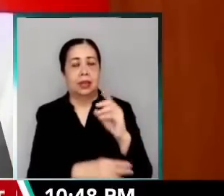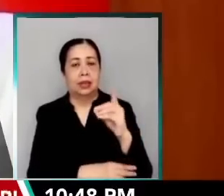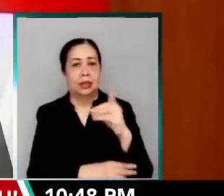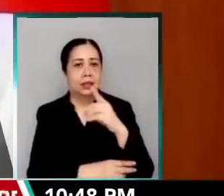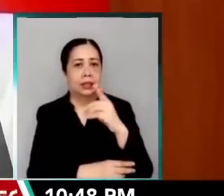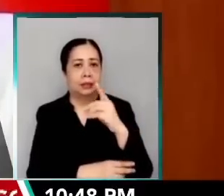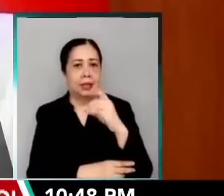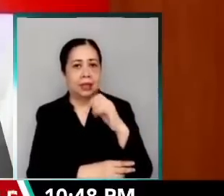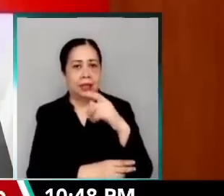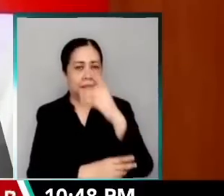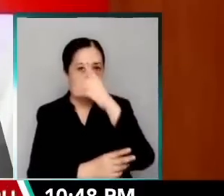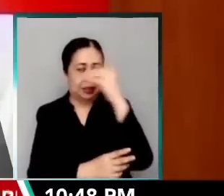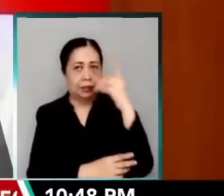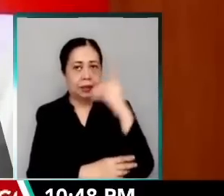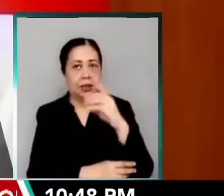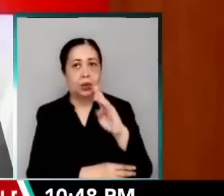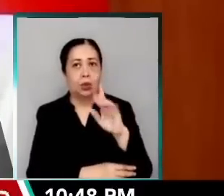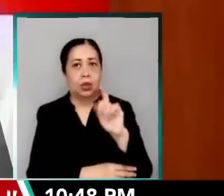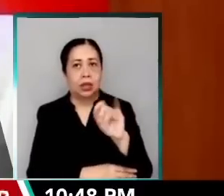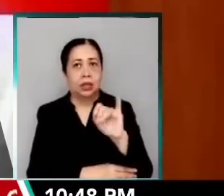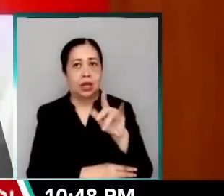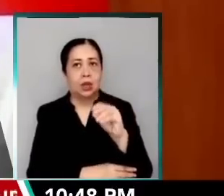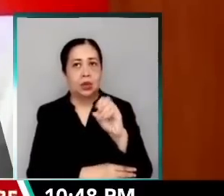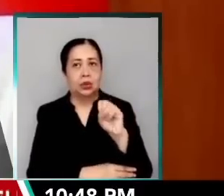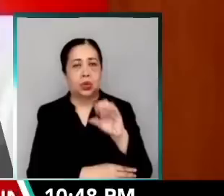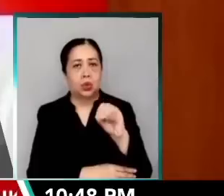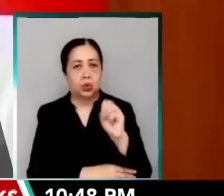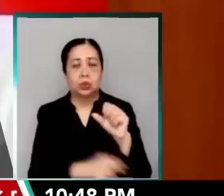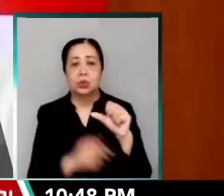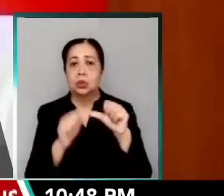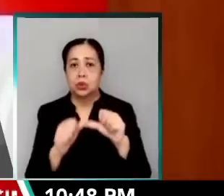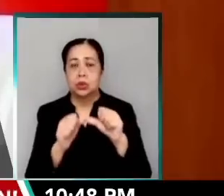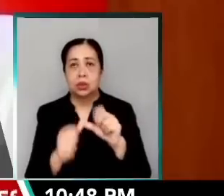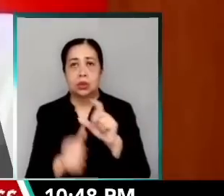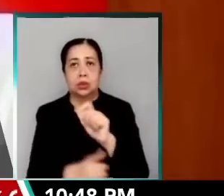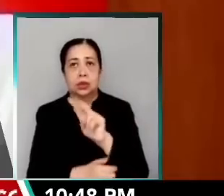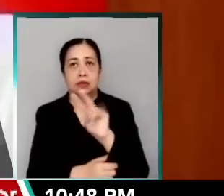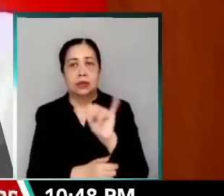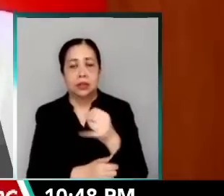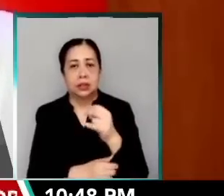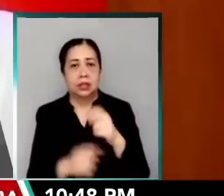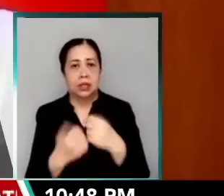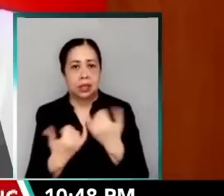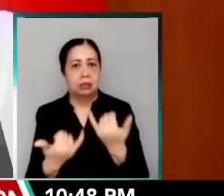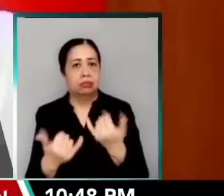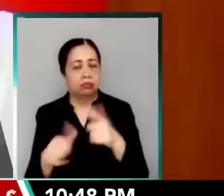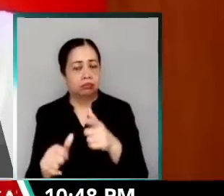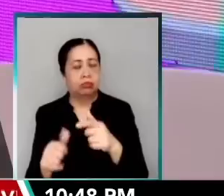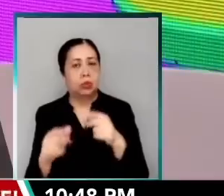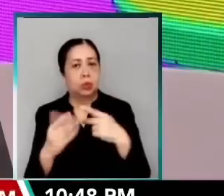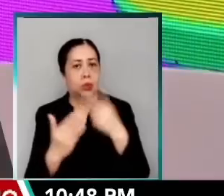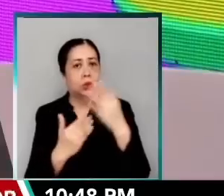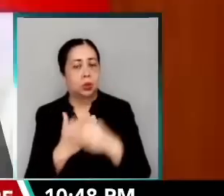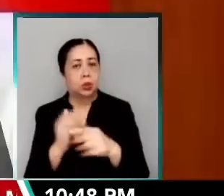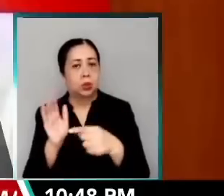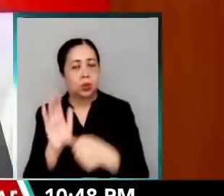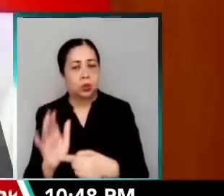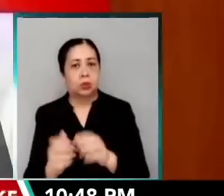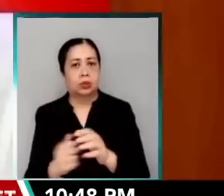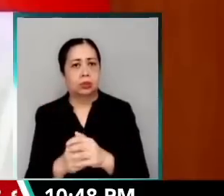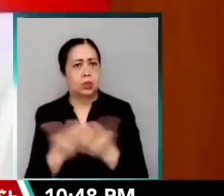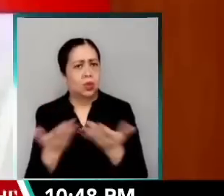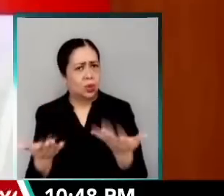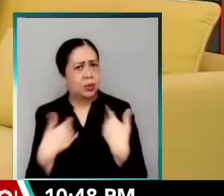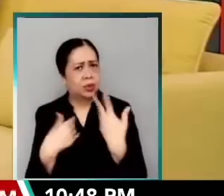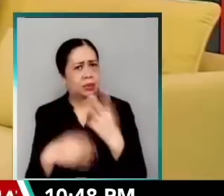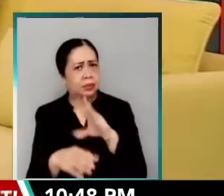Bullet Halusos na patuloy na mapapanood ang TVJ sa longest running noontime show. They've always been a part and will